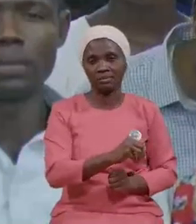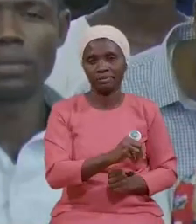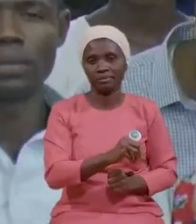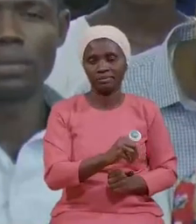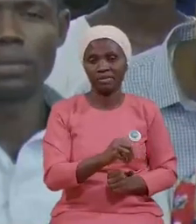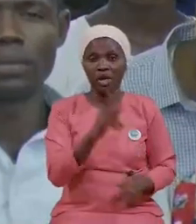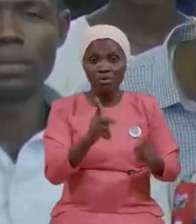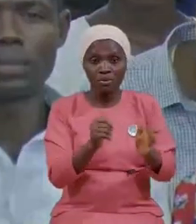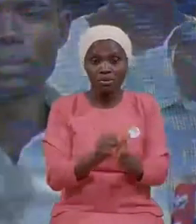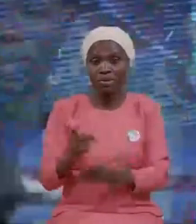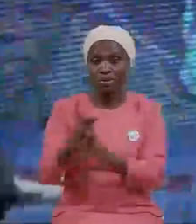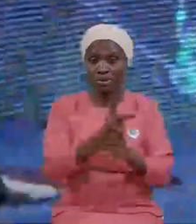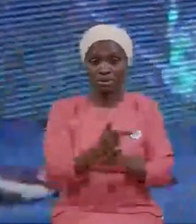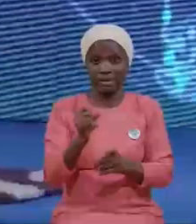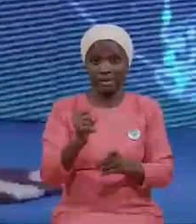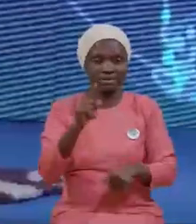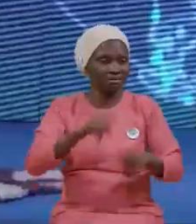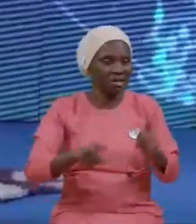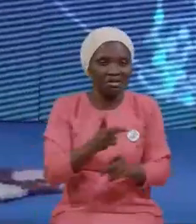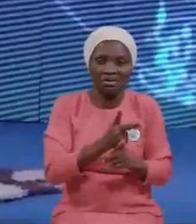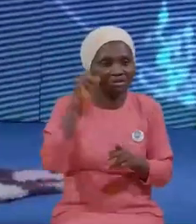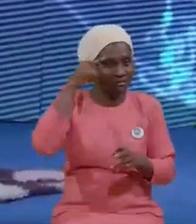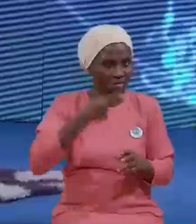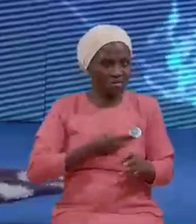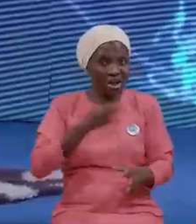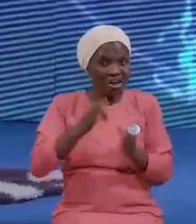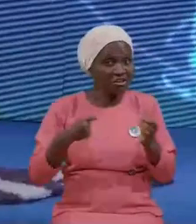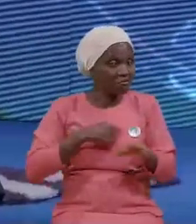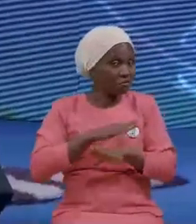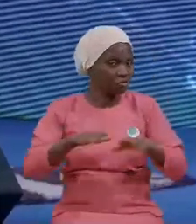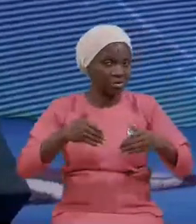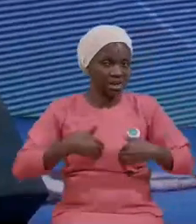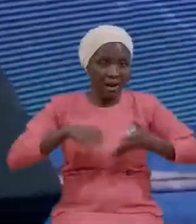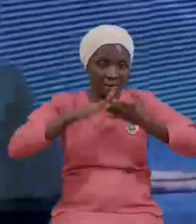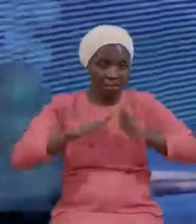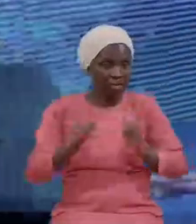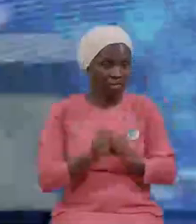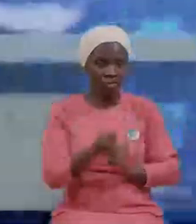Ceux qui veulent prendre soin de nous ne le feront pas s'ils ne sont pas en paix avec eux.